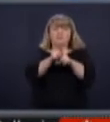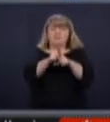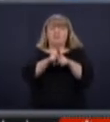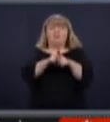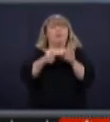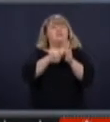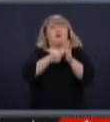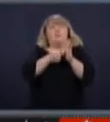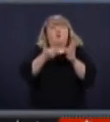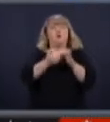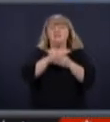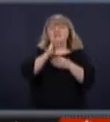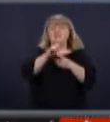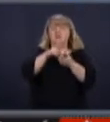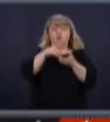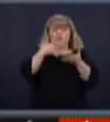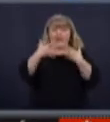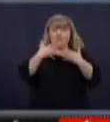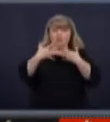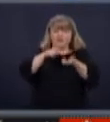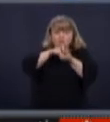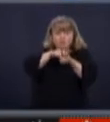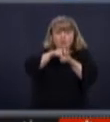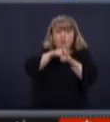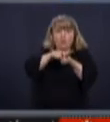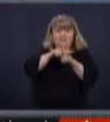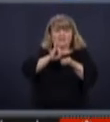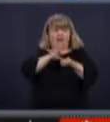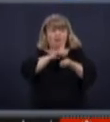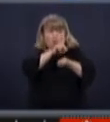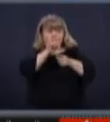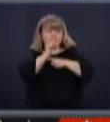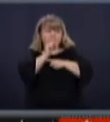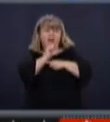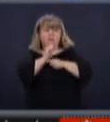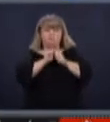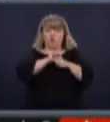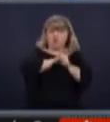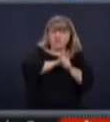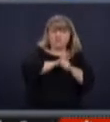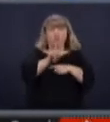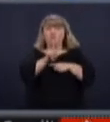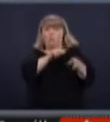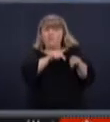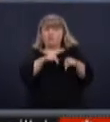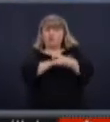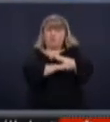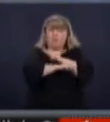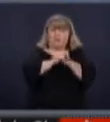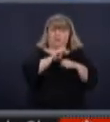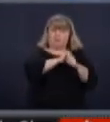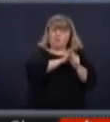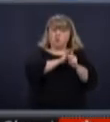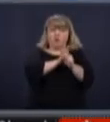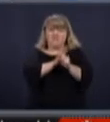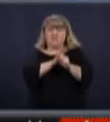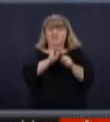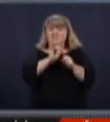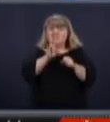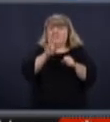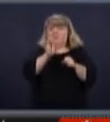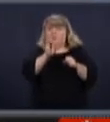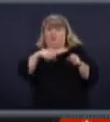donner un exemple. Un atelier de couture, bien, il y a un cas chez une dame ou deux cas. Mais s'il y a 7-8 cas autour, bien, qu'on est capable de contenir